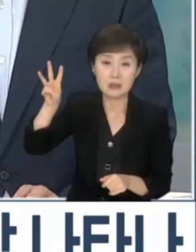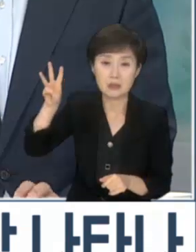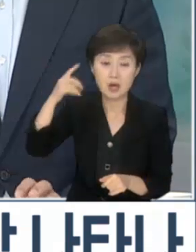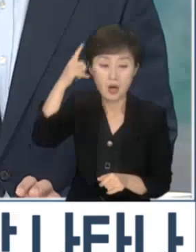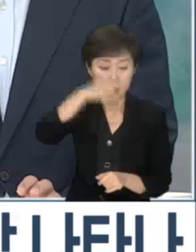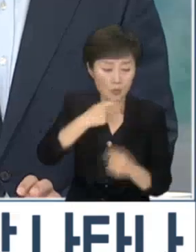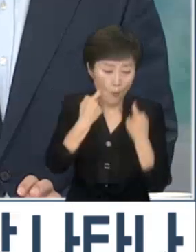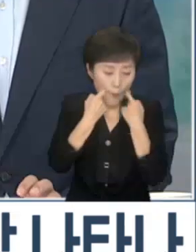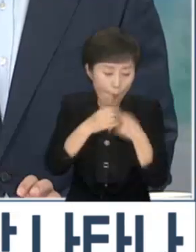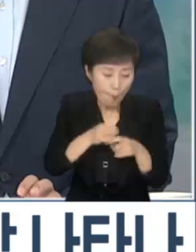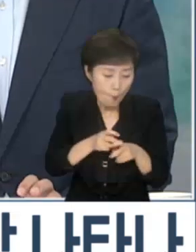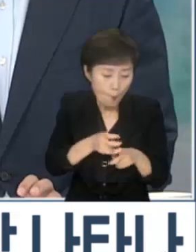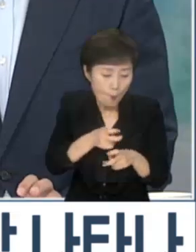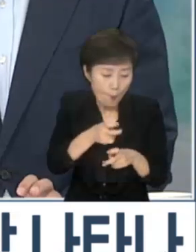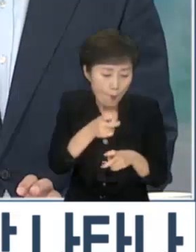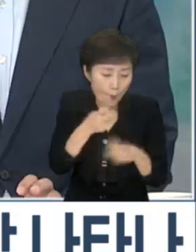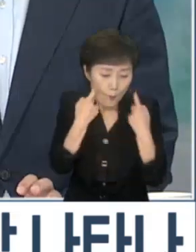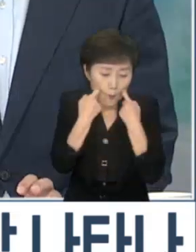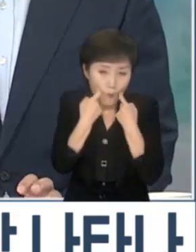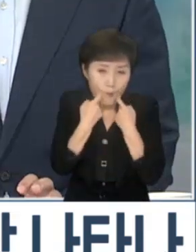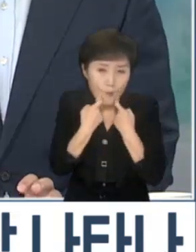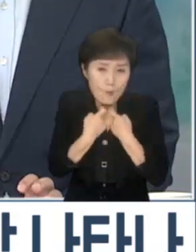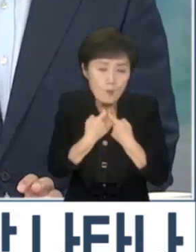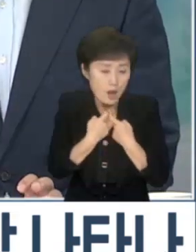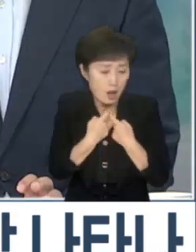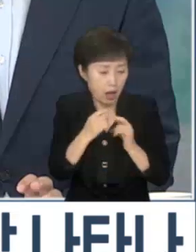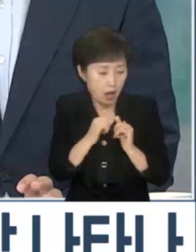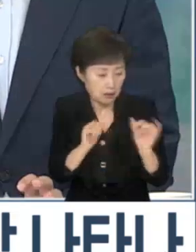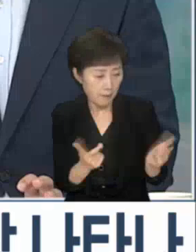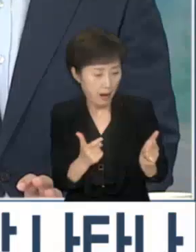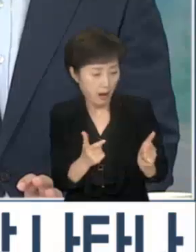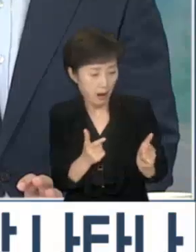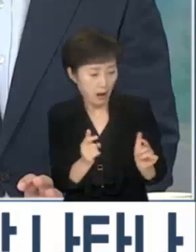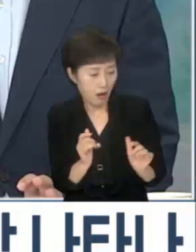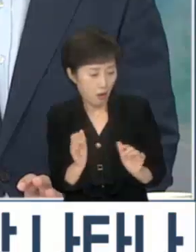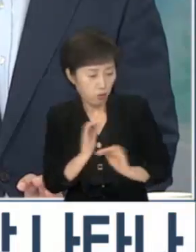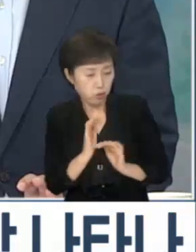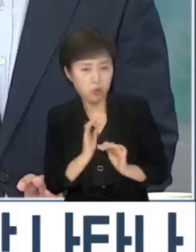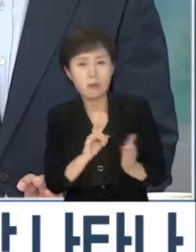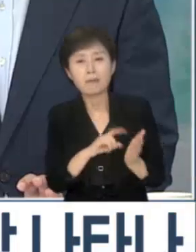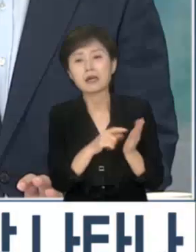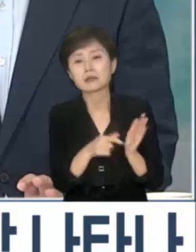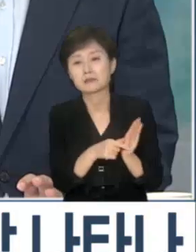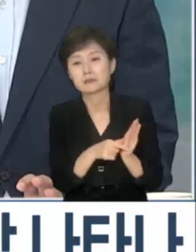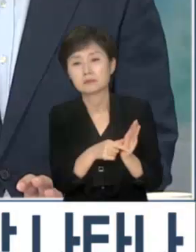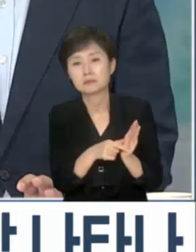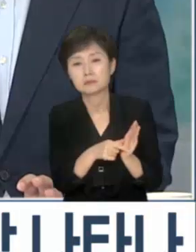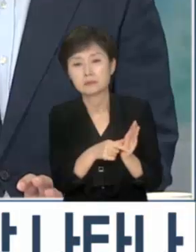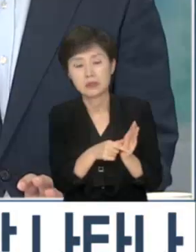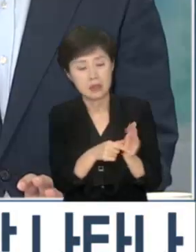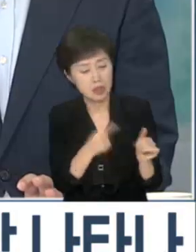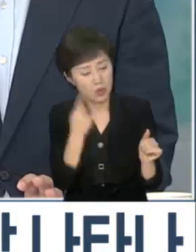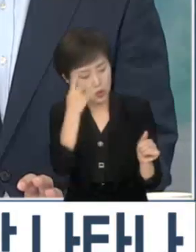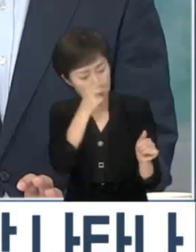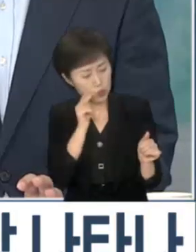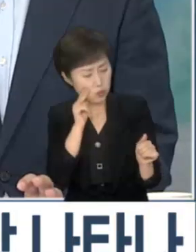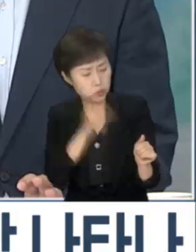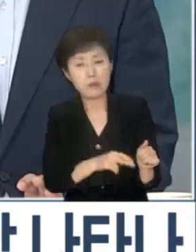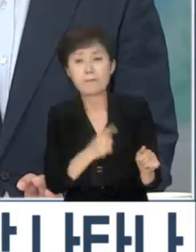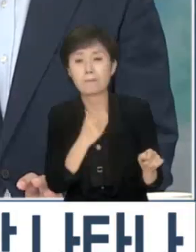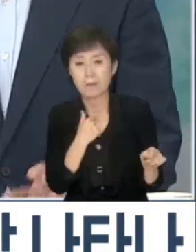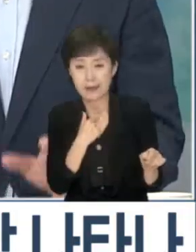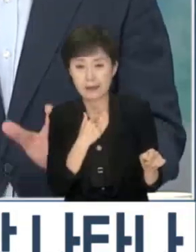얼굴이 정말 피구리 상접해서 아 사람의 얼굴이 아니다라고 볼 정도로 그런 상황이